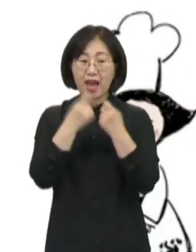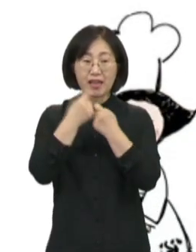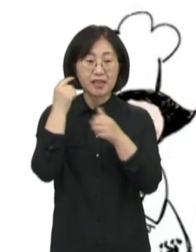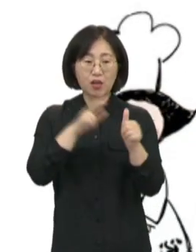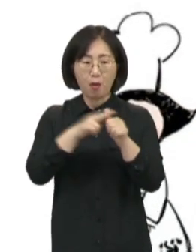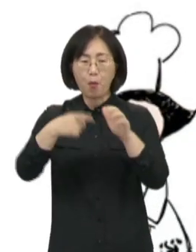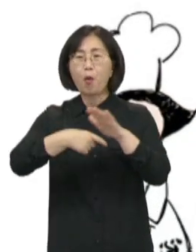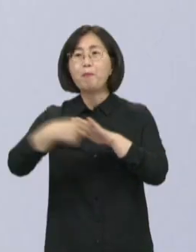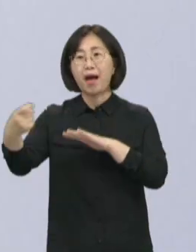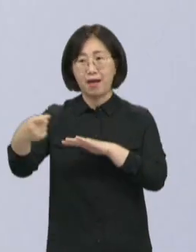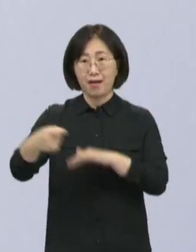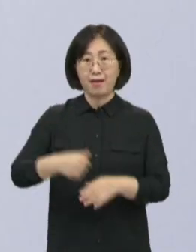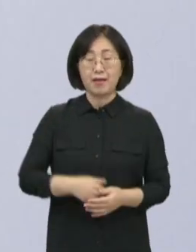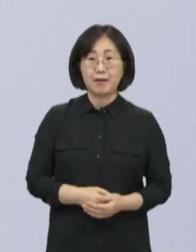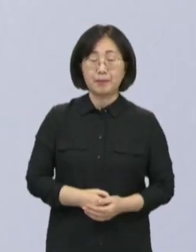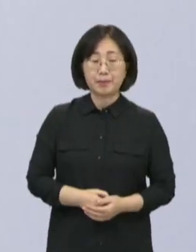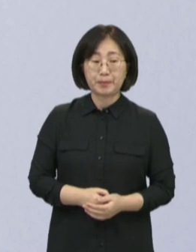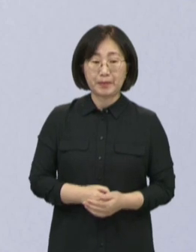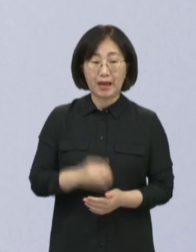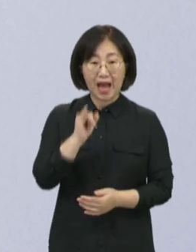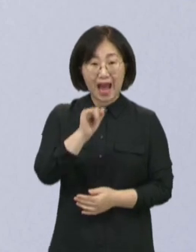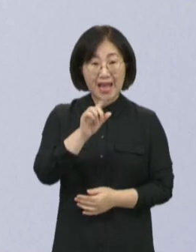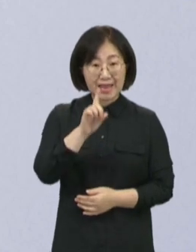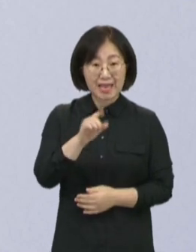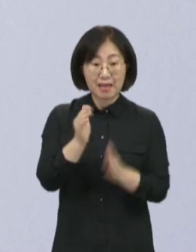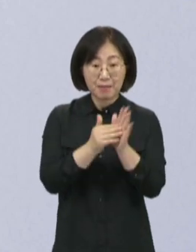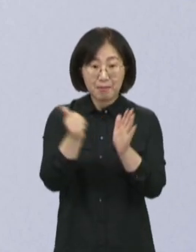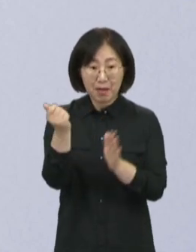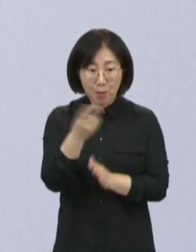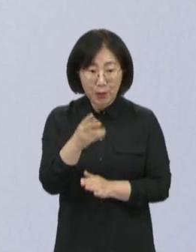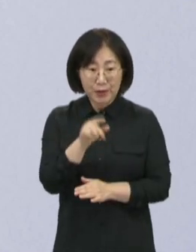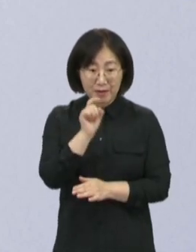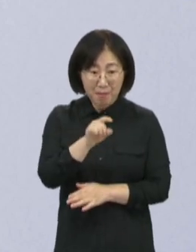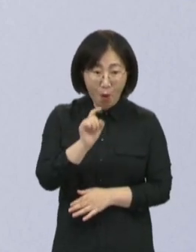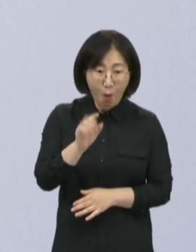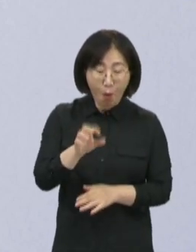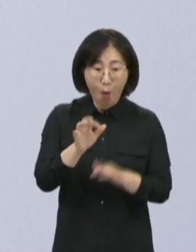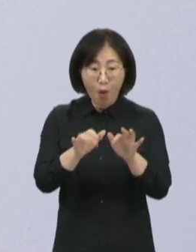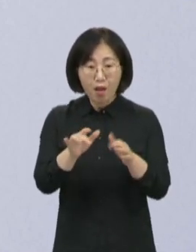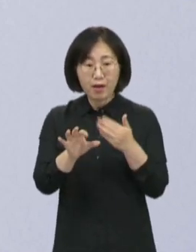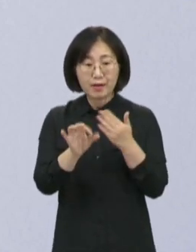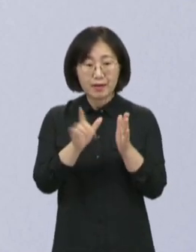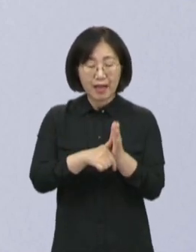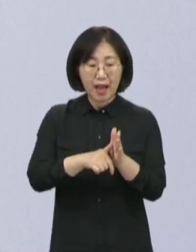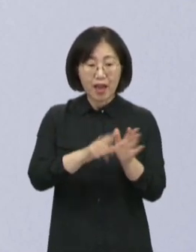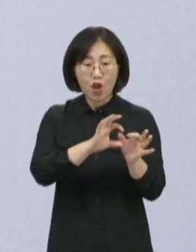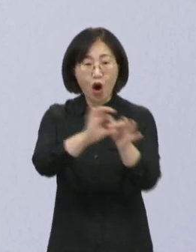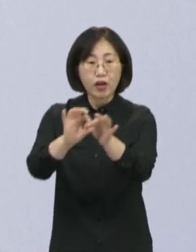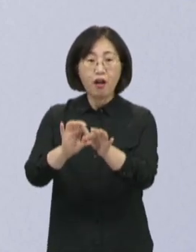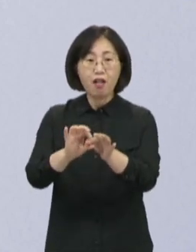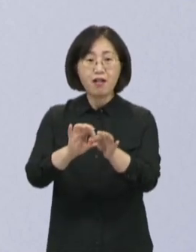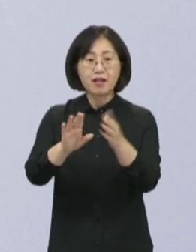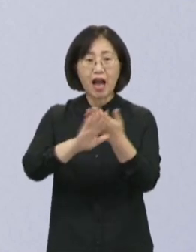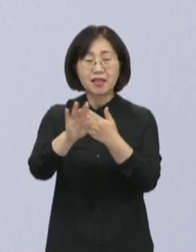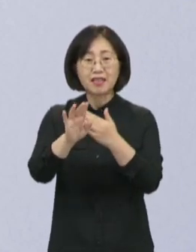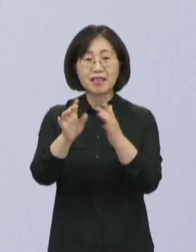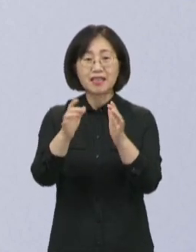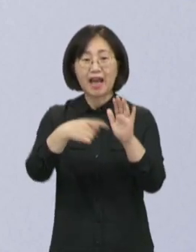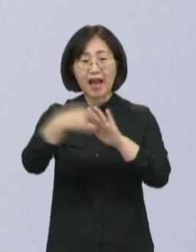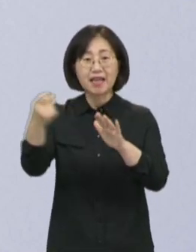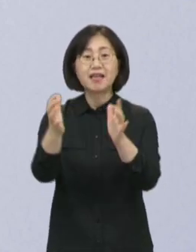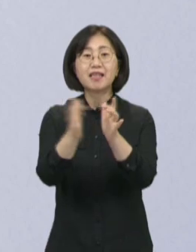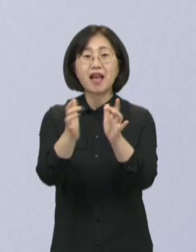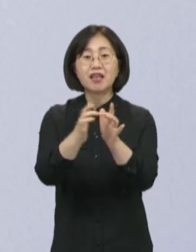공격으로 추정됩니다. 그 아이디와 패스워드를 입력을 했을 때에는 또 다른 해킹 사이트로 연결이 되게끔